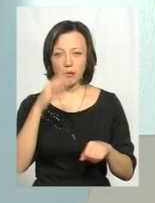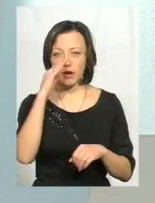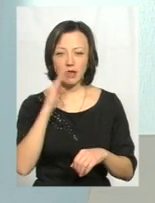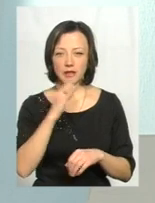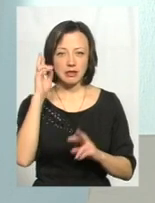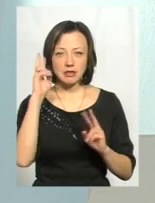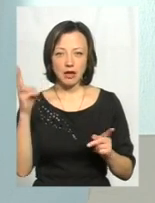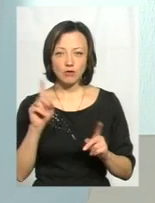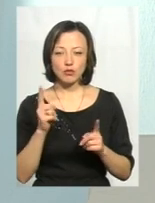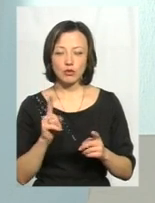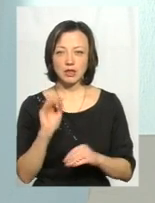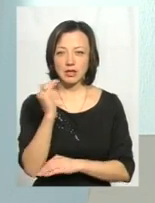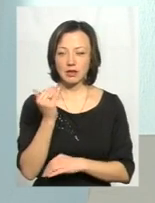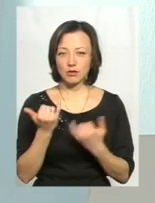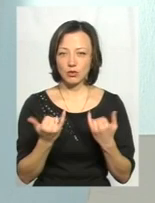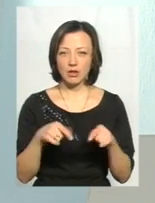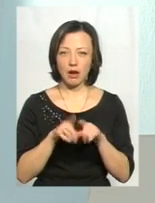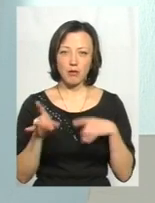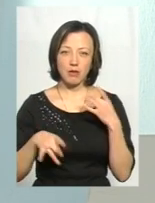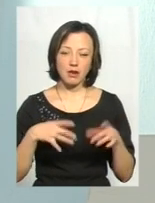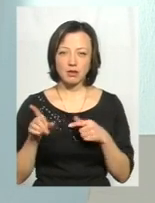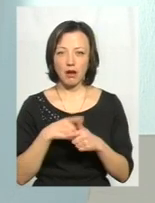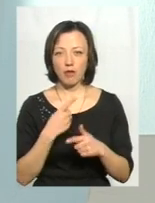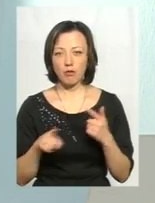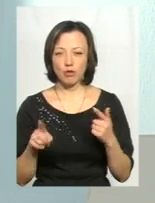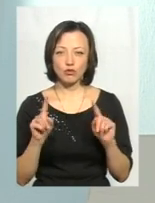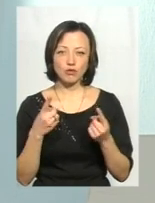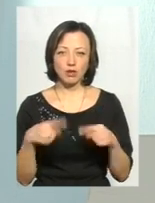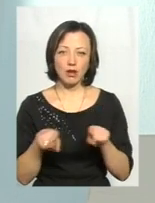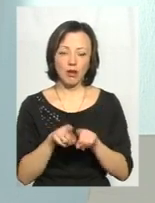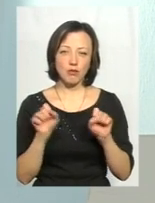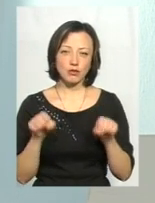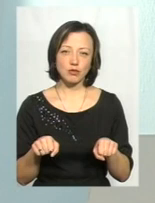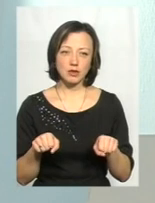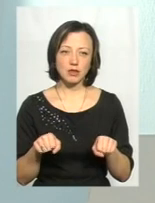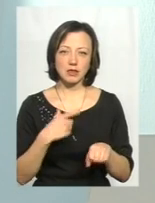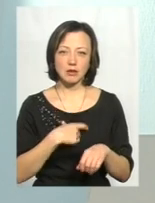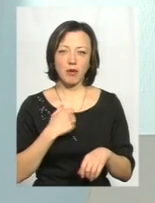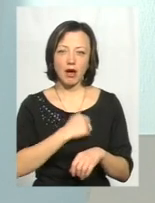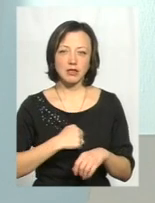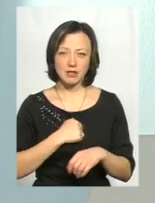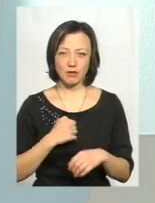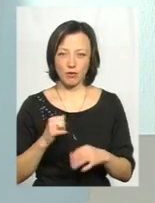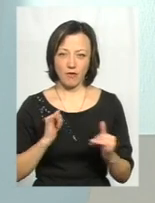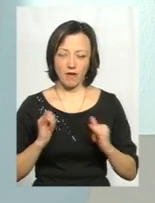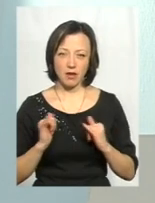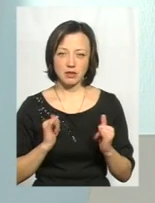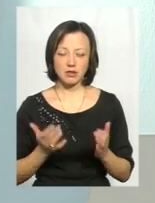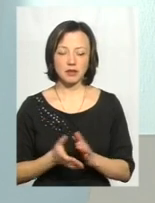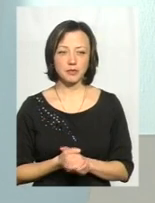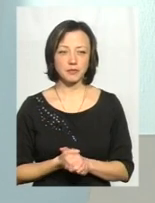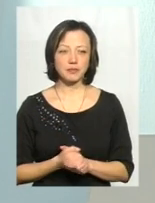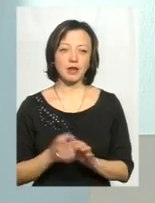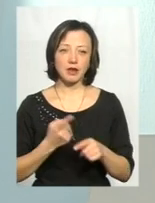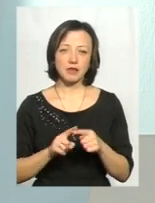навіть і не знати, що чому дитина сьогодні така капризна, чому вона така може бути, так себе агресивно навіть вести. А